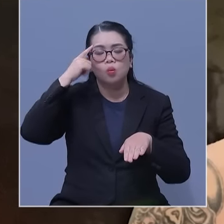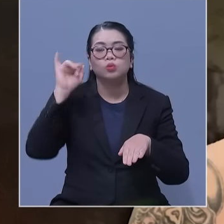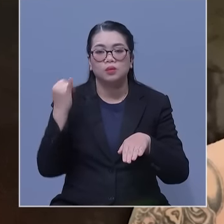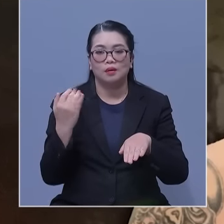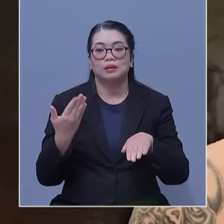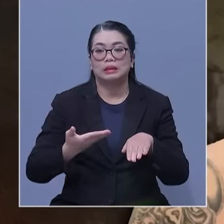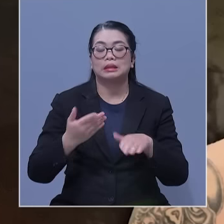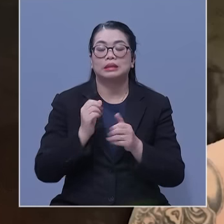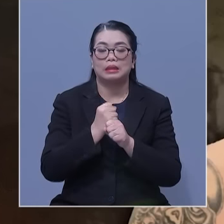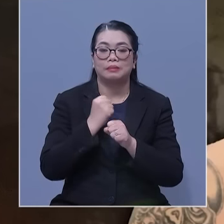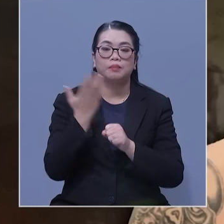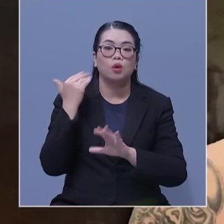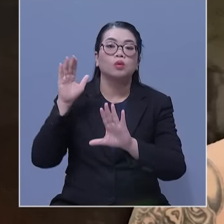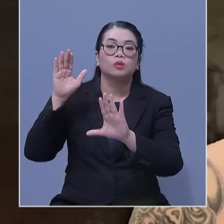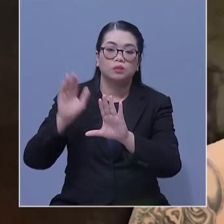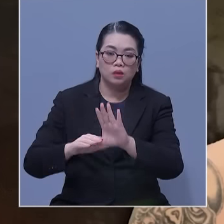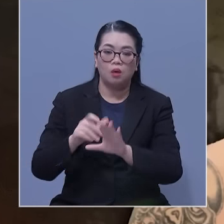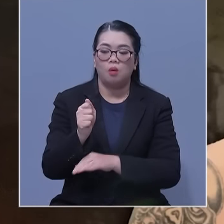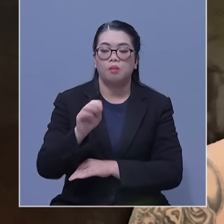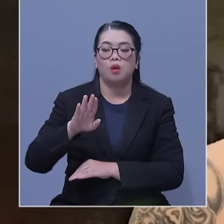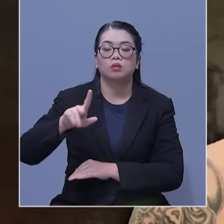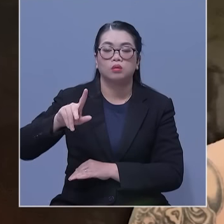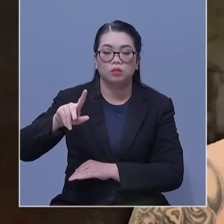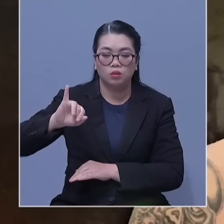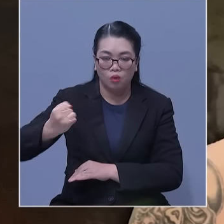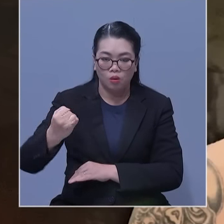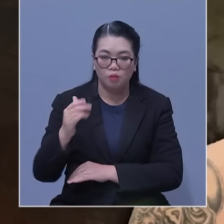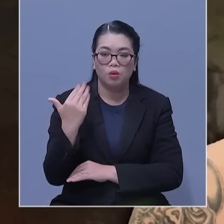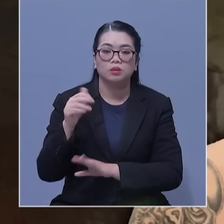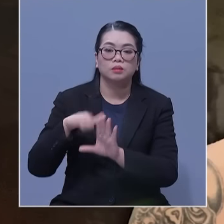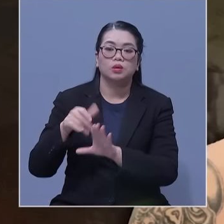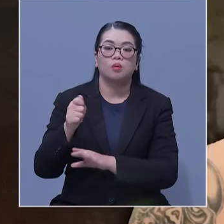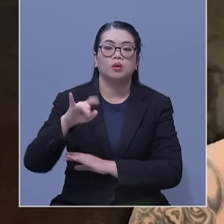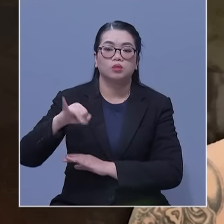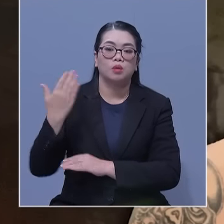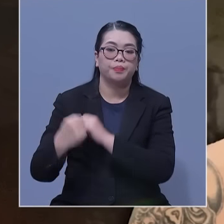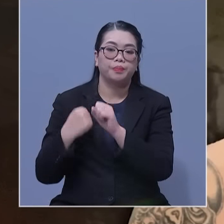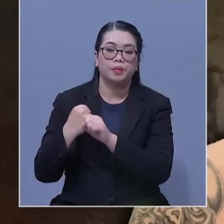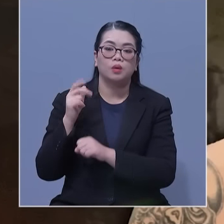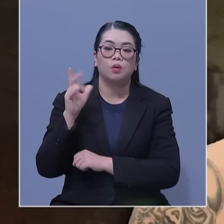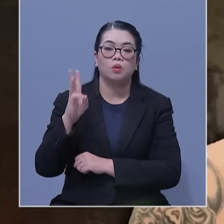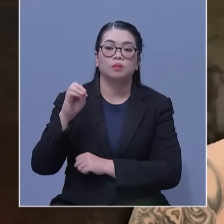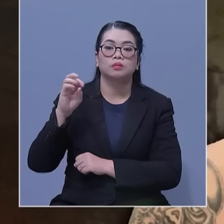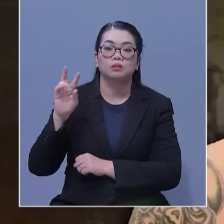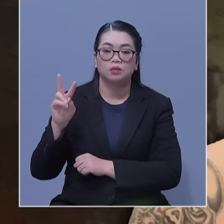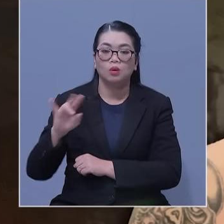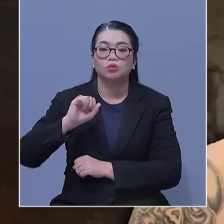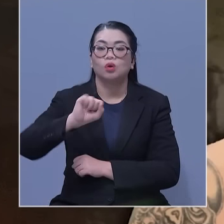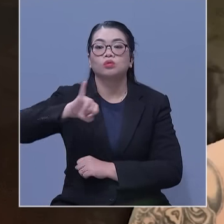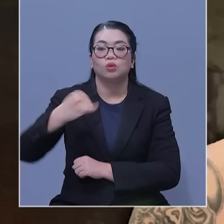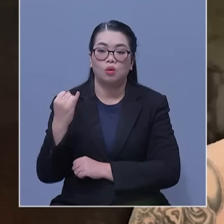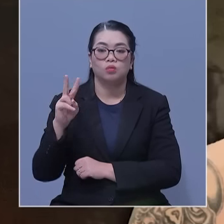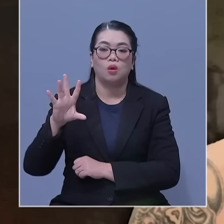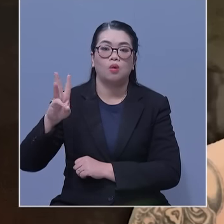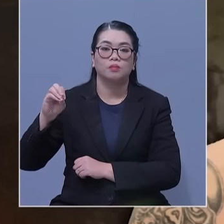หน้านี้นะครับเคยลงสมัครสมาชิกสภาองค์การบริหารส่วนจังหวัดพัทลุงเมื่อปี 62ด้วยนะครับก่อนจะกลายเป็นนักเลงผู้มี